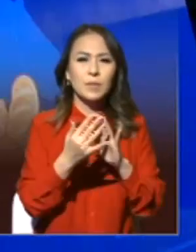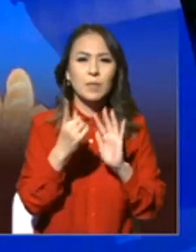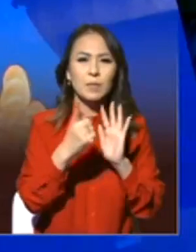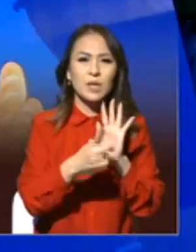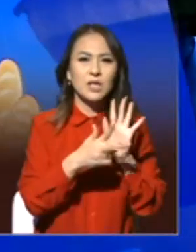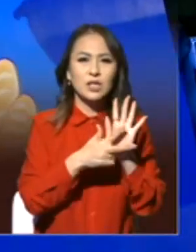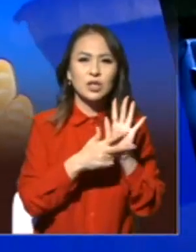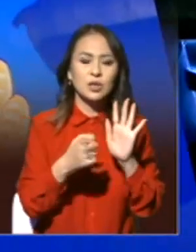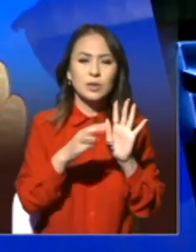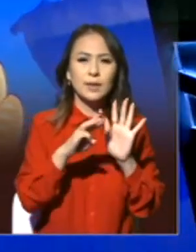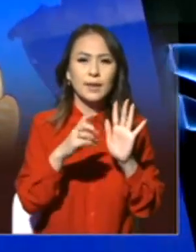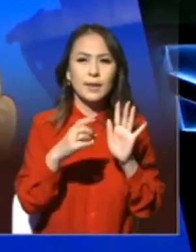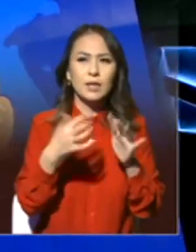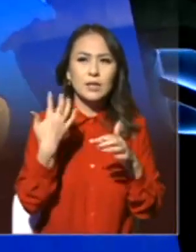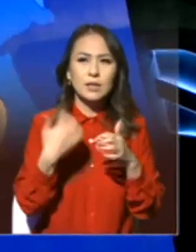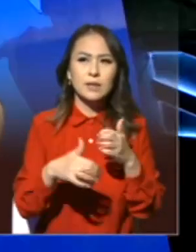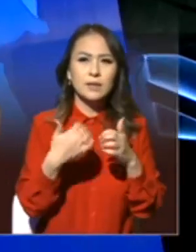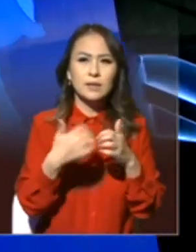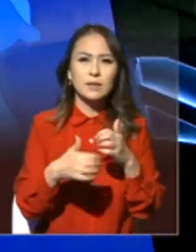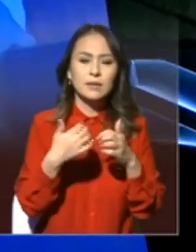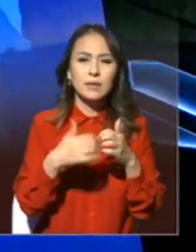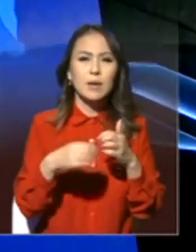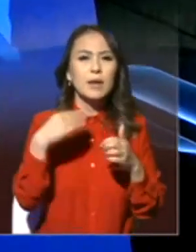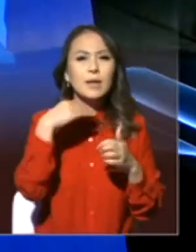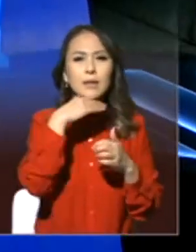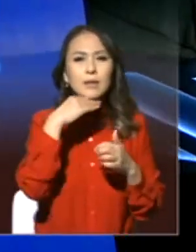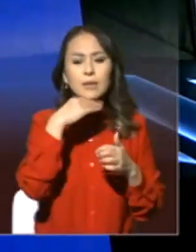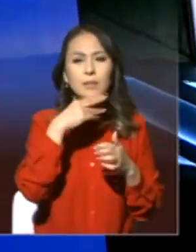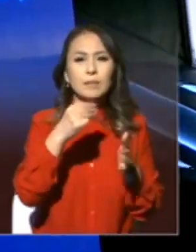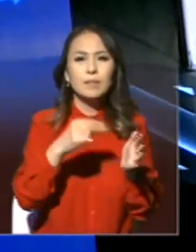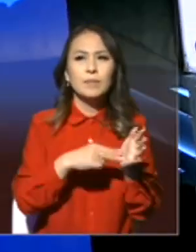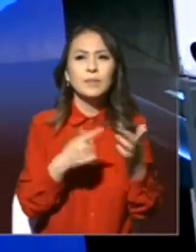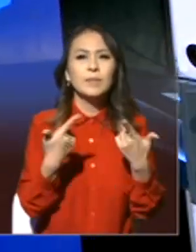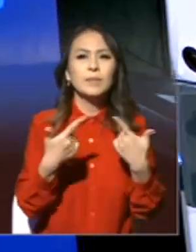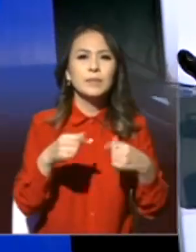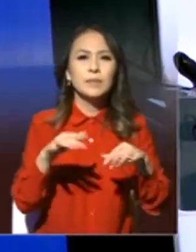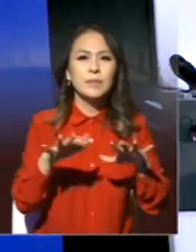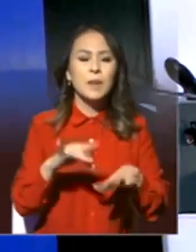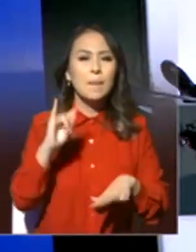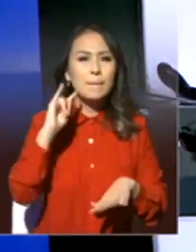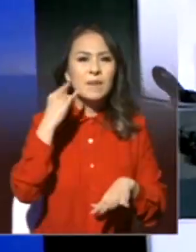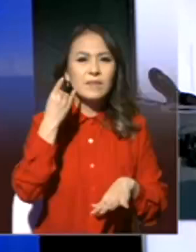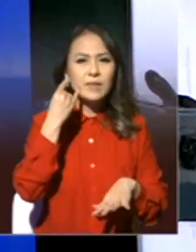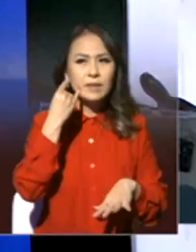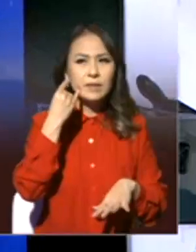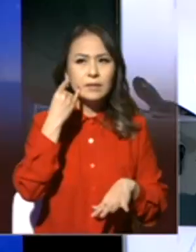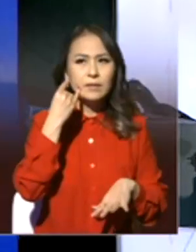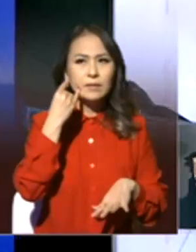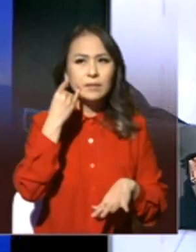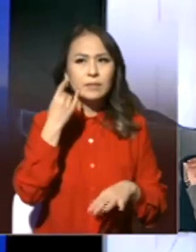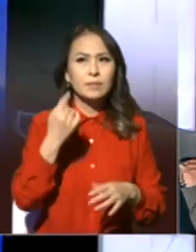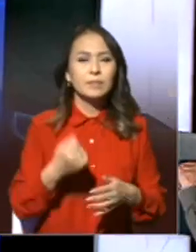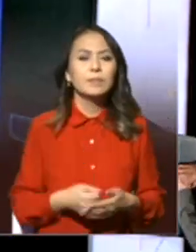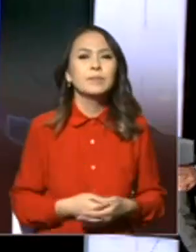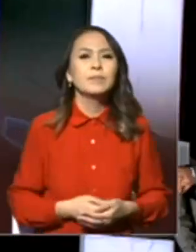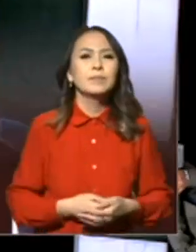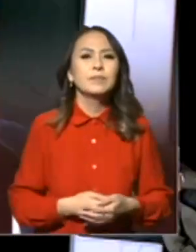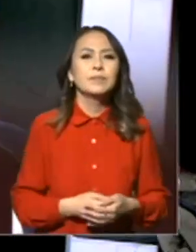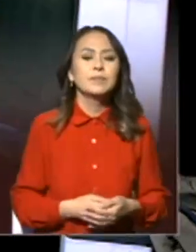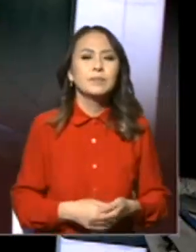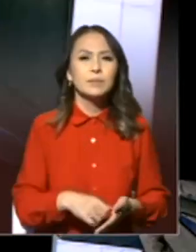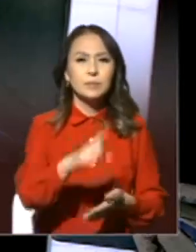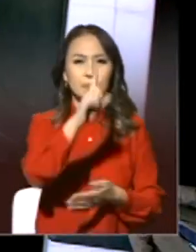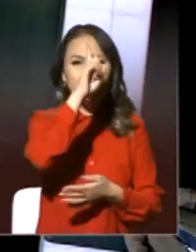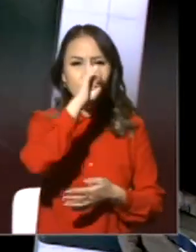1800 теңге де орташа бағамен еттің бағасы қазір. Қай жерде? Павлодарда. Павлодарда деп осы. Мен бір ай міне